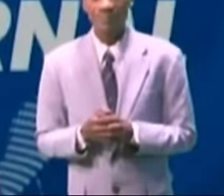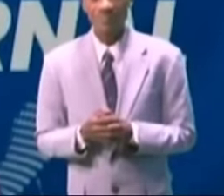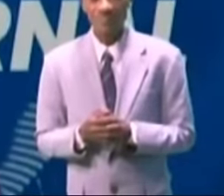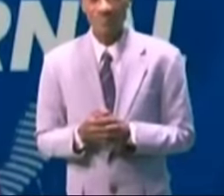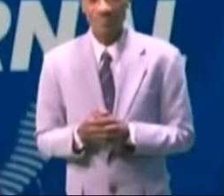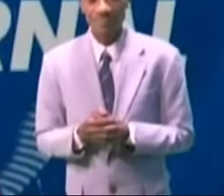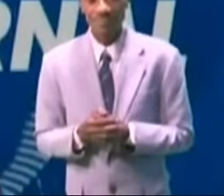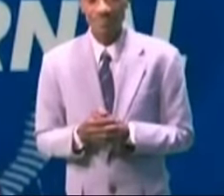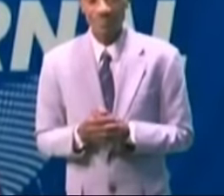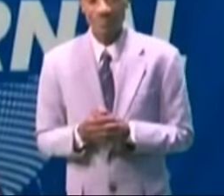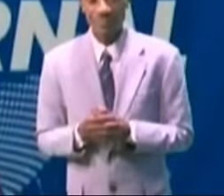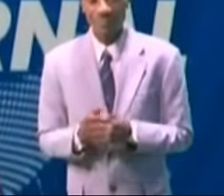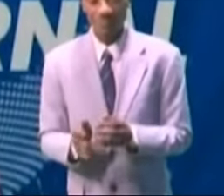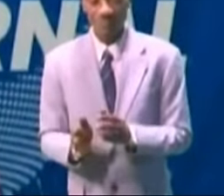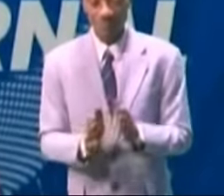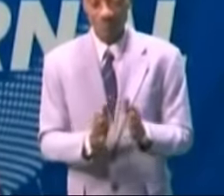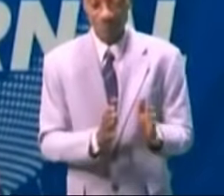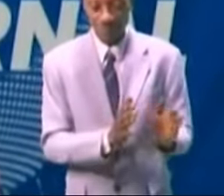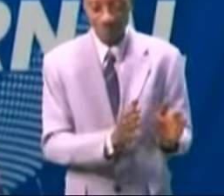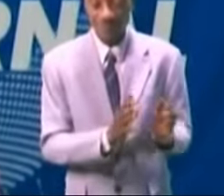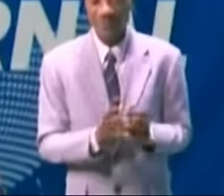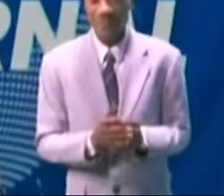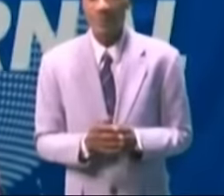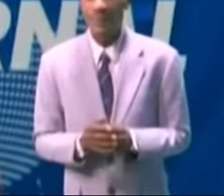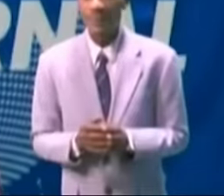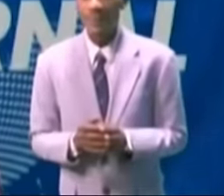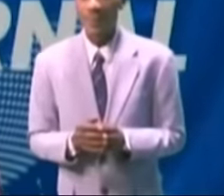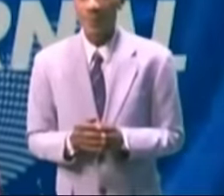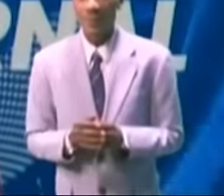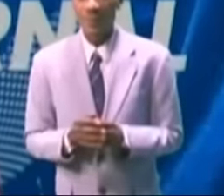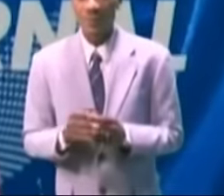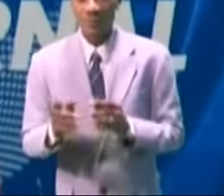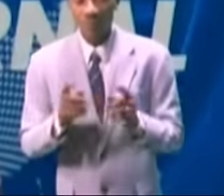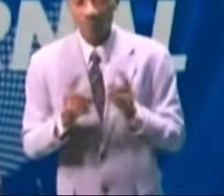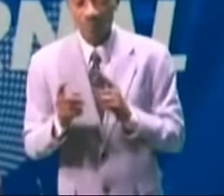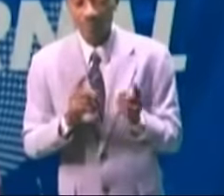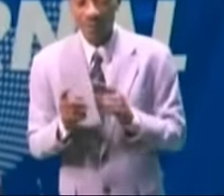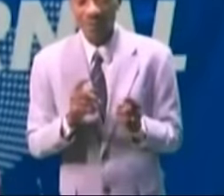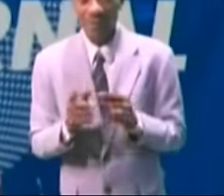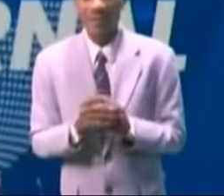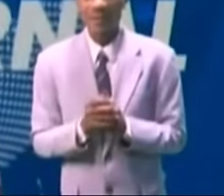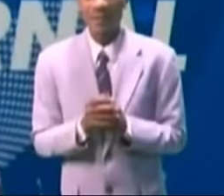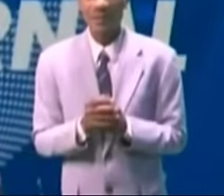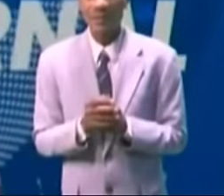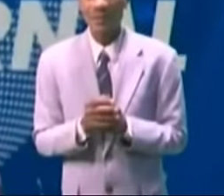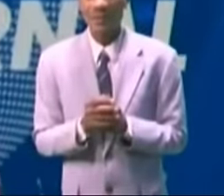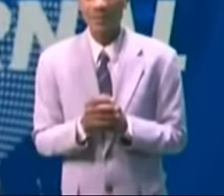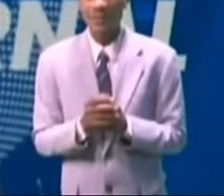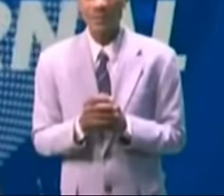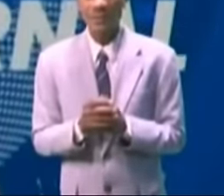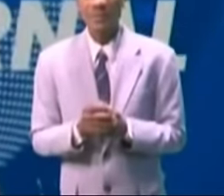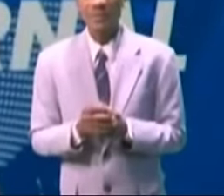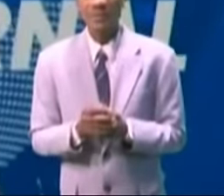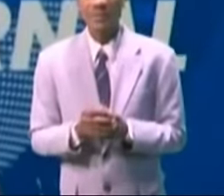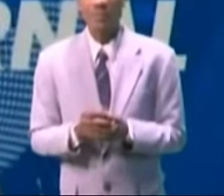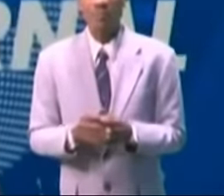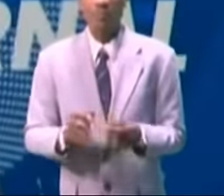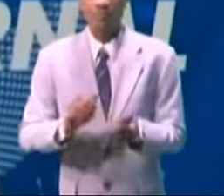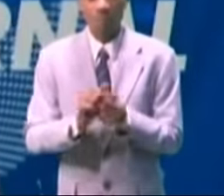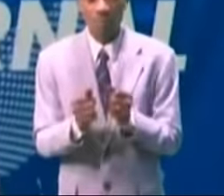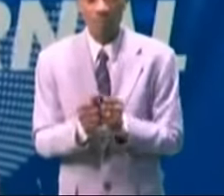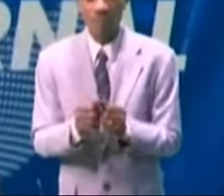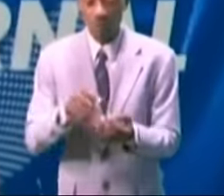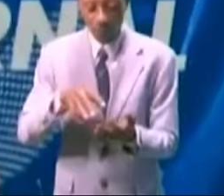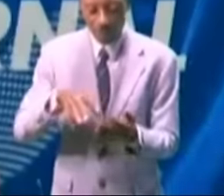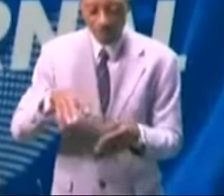En agriculture, les pesticides, substances utilisées pour lutter contre des organismes considérés comme nuisibles, une étude a été